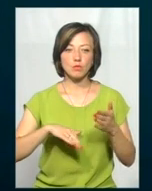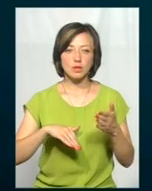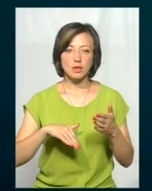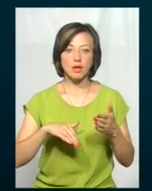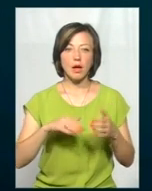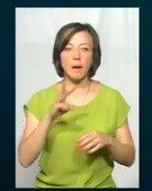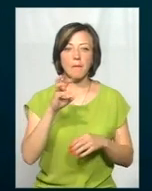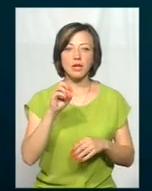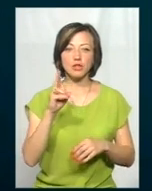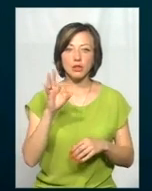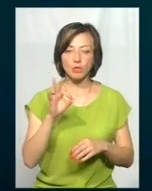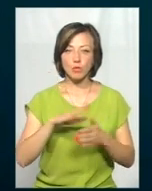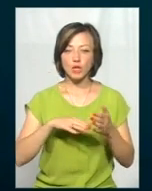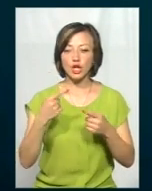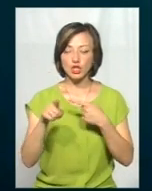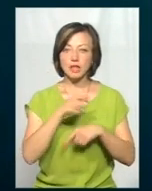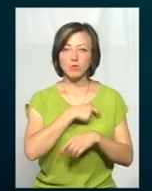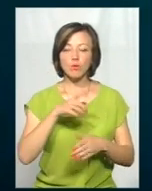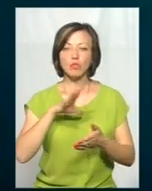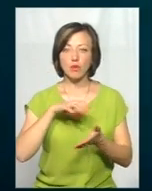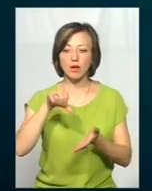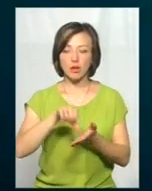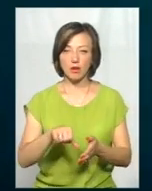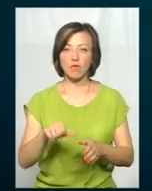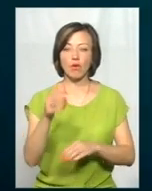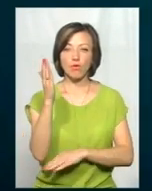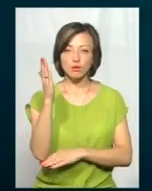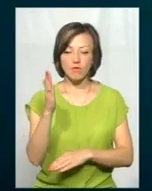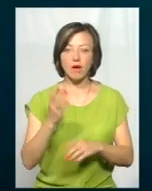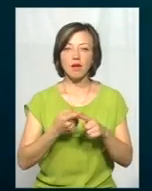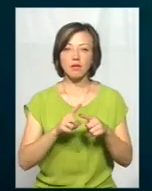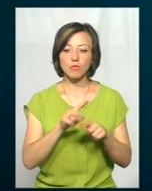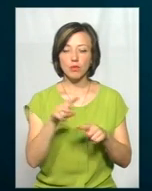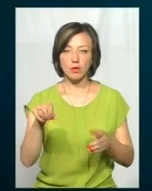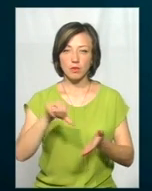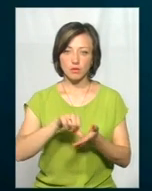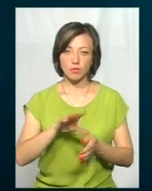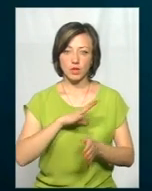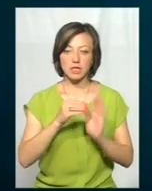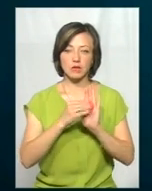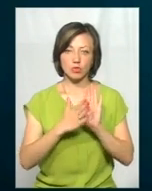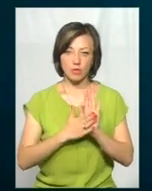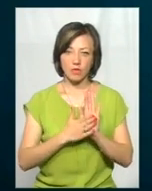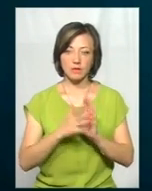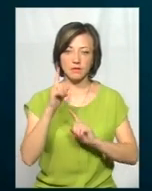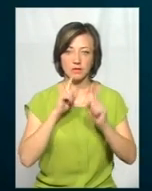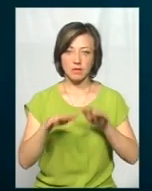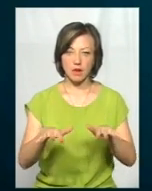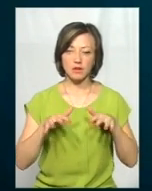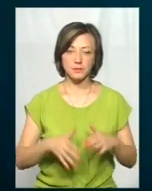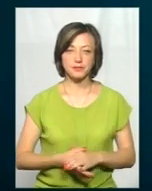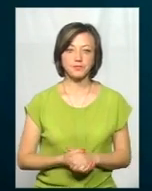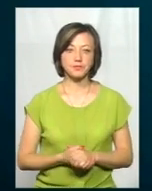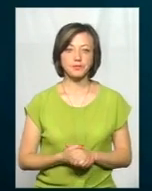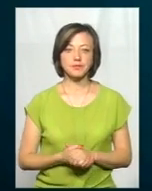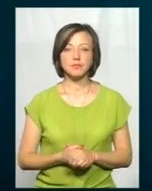Мельниченко 2%. Інші депутати все-таки були в голосуванні, були під час голосувань, вони були присутні, зареєстровані в сесійній залі.